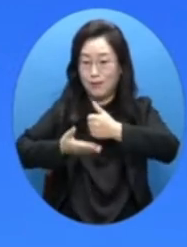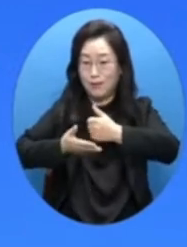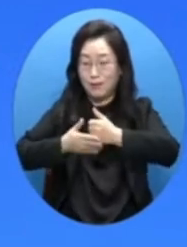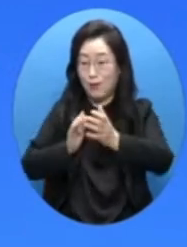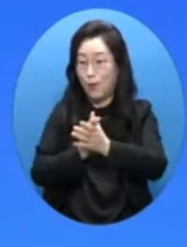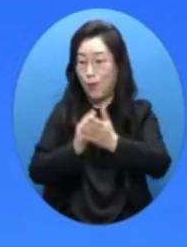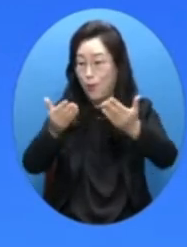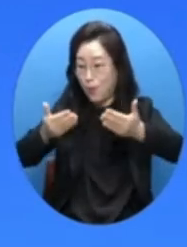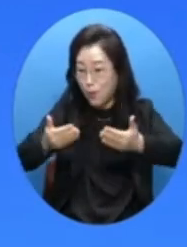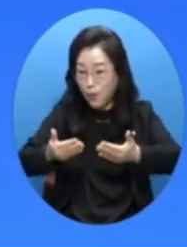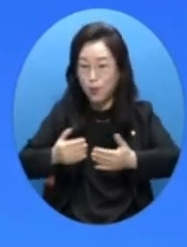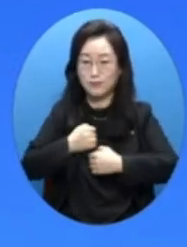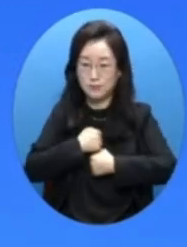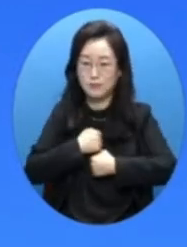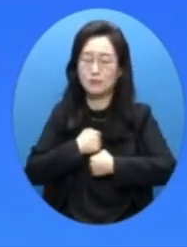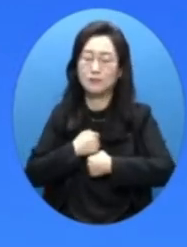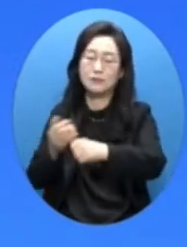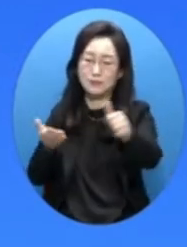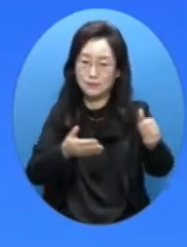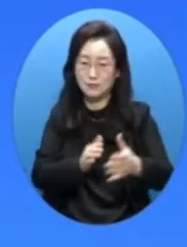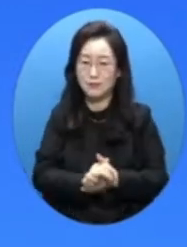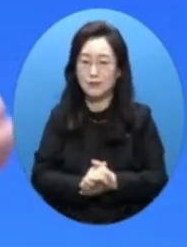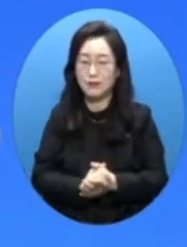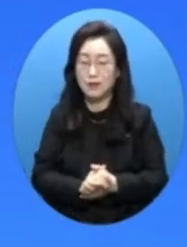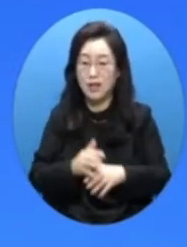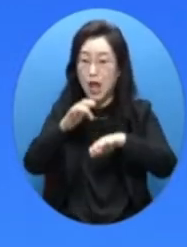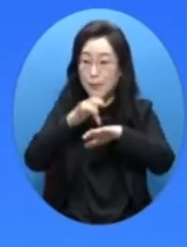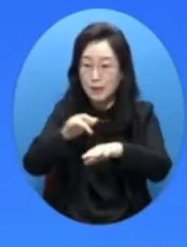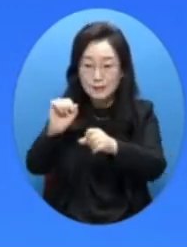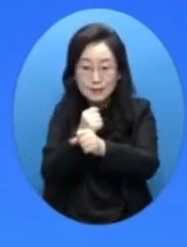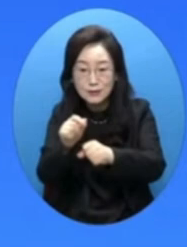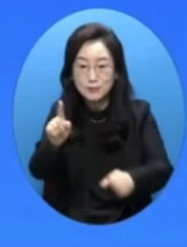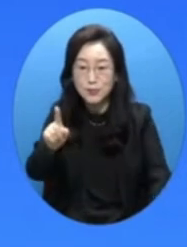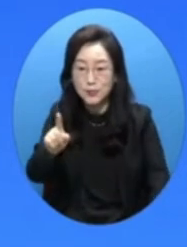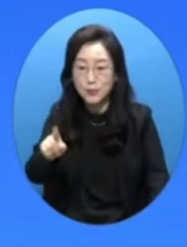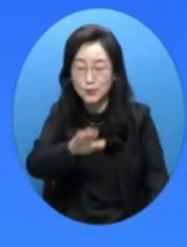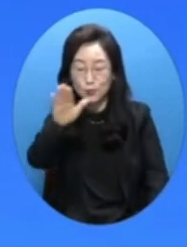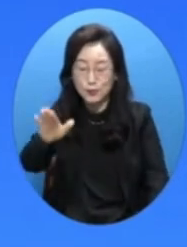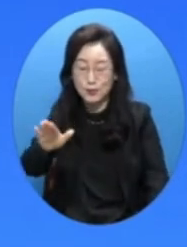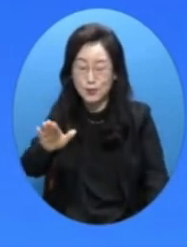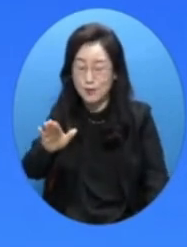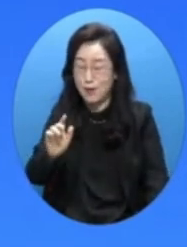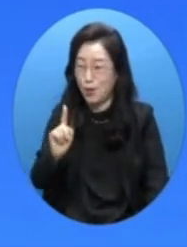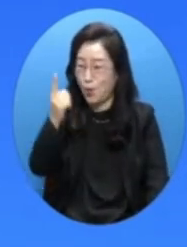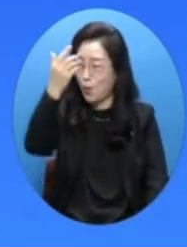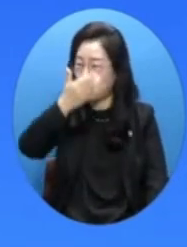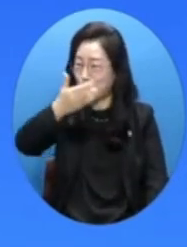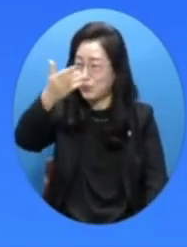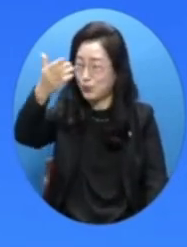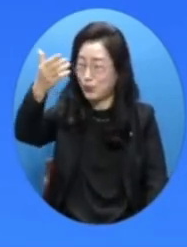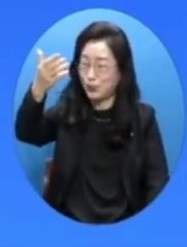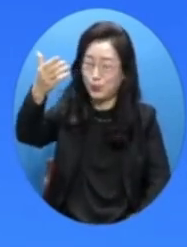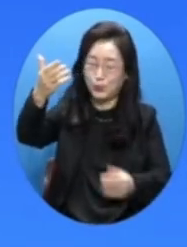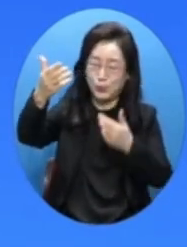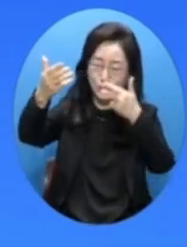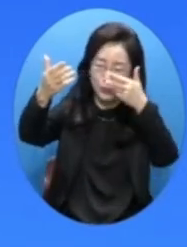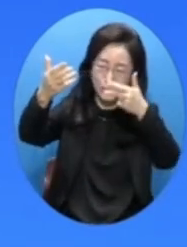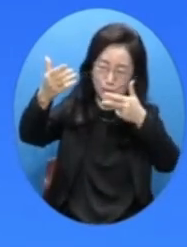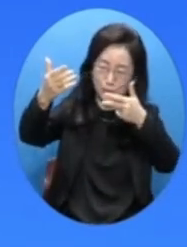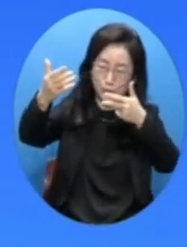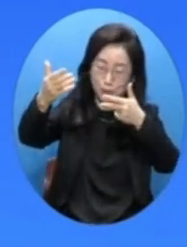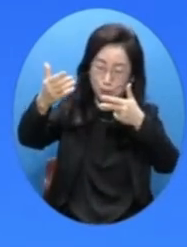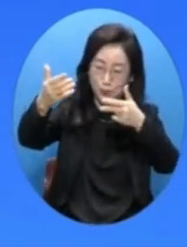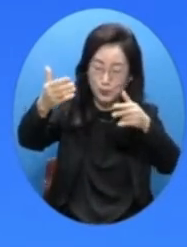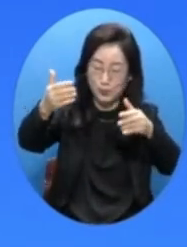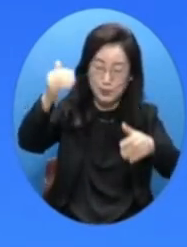칭찬받을 때 이때가 조심해야 될 때인 것입니다 마귀의 작전이 무엇입니까 우리가 정상에 올라갔을 때 가만한 빈틈을 봤다 공격해오는